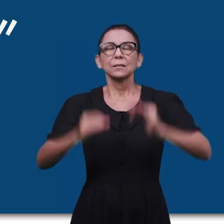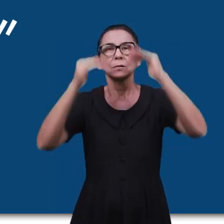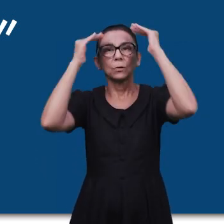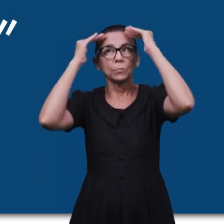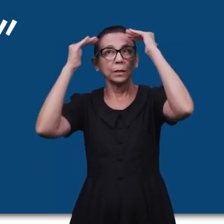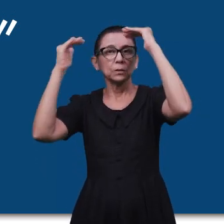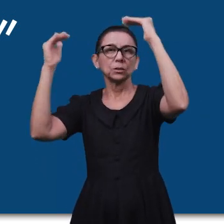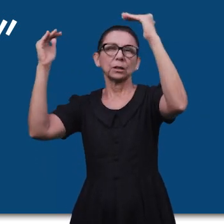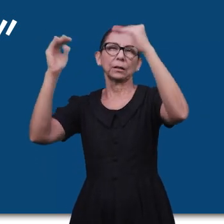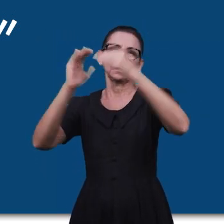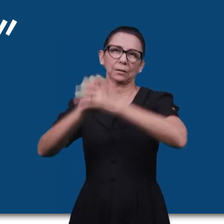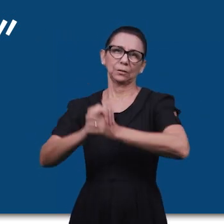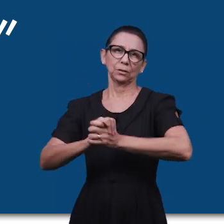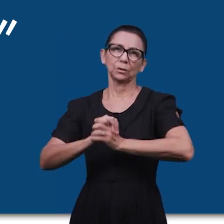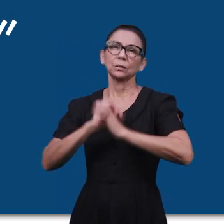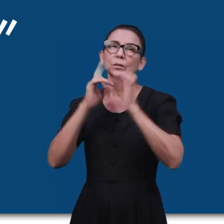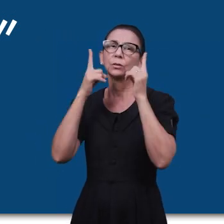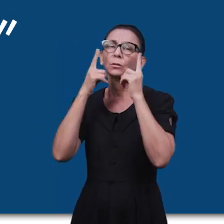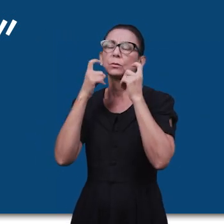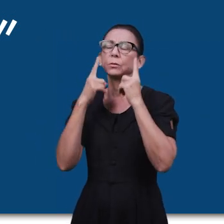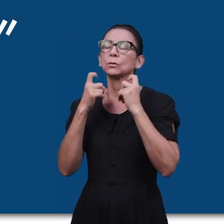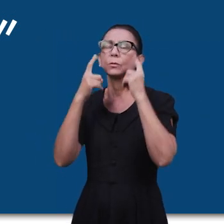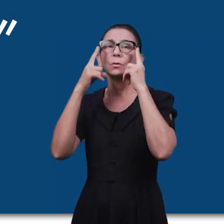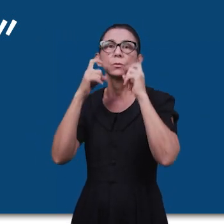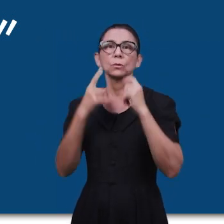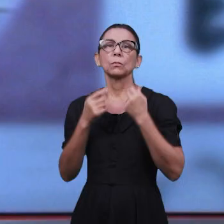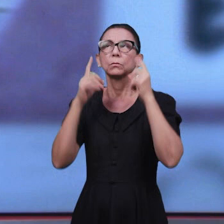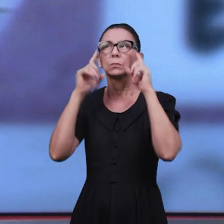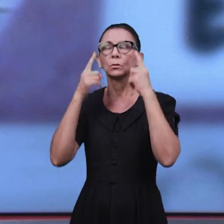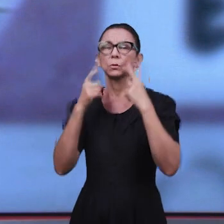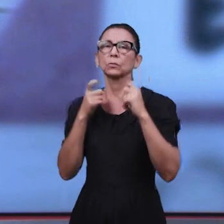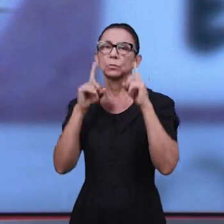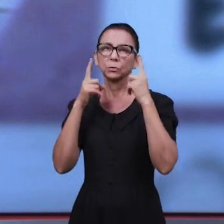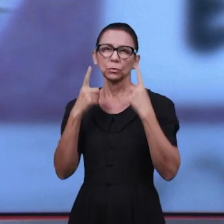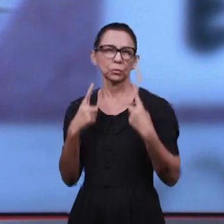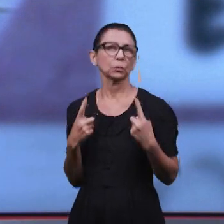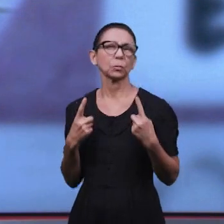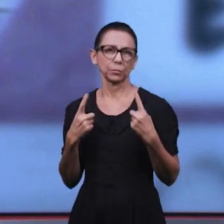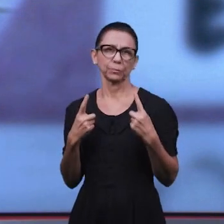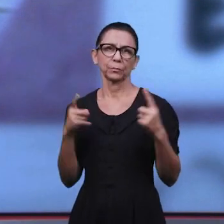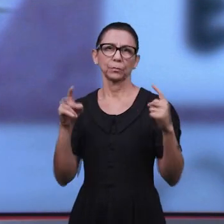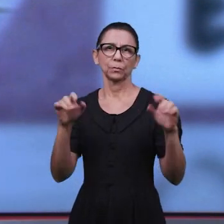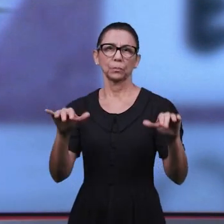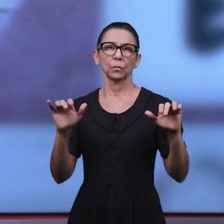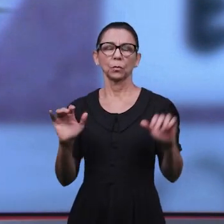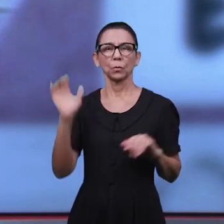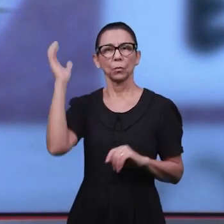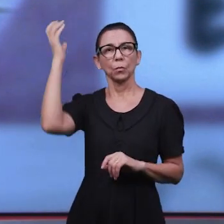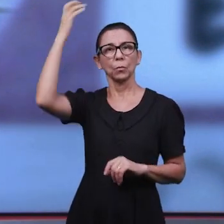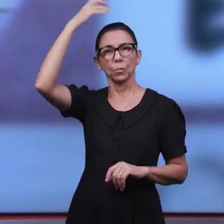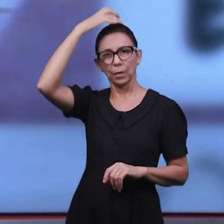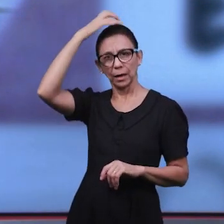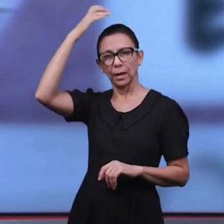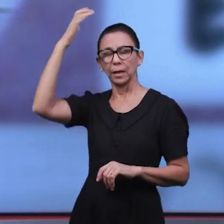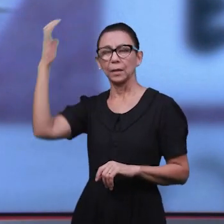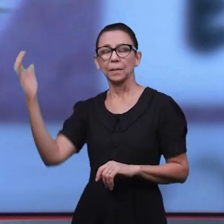était droit à tes yeux. » Et Ézéchias a pleuré beaucoup. Comme nous voyons,